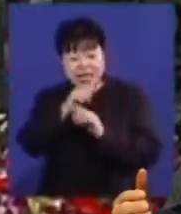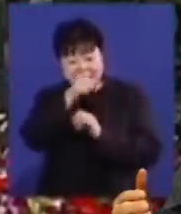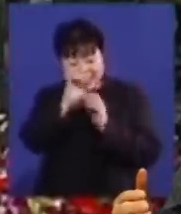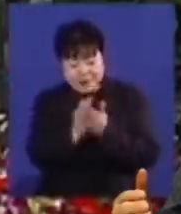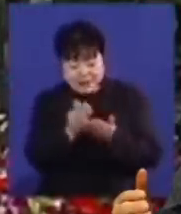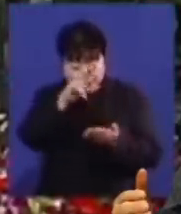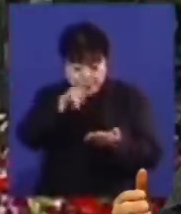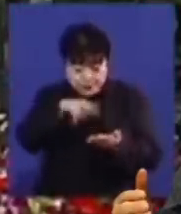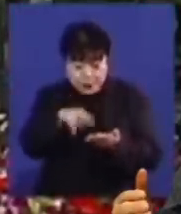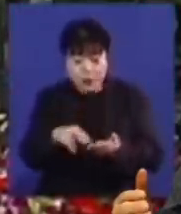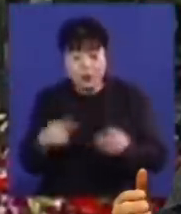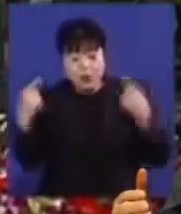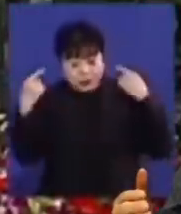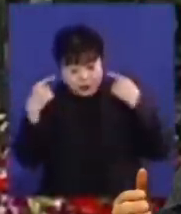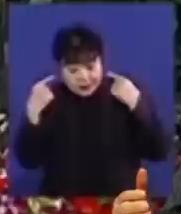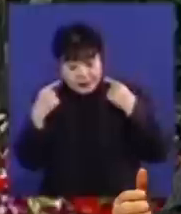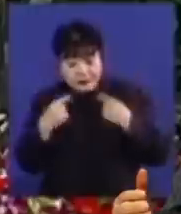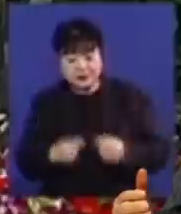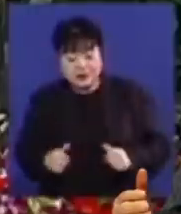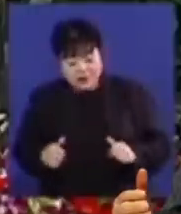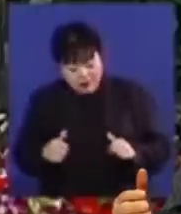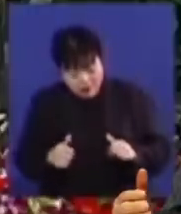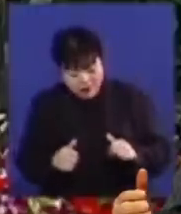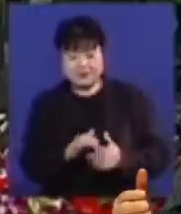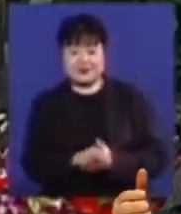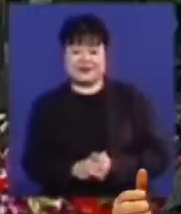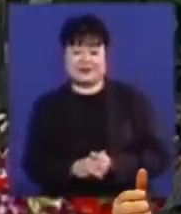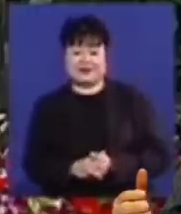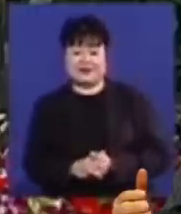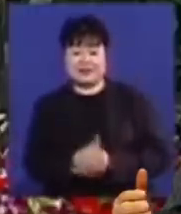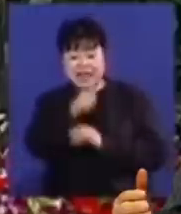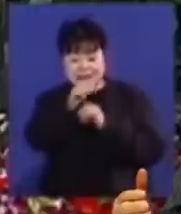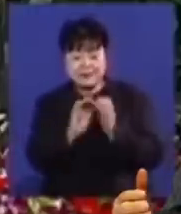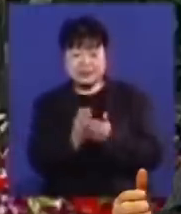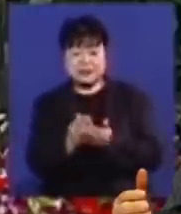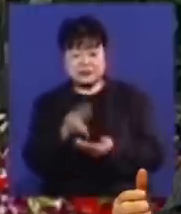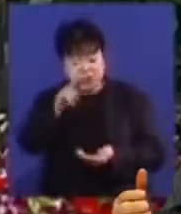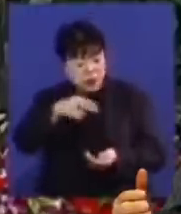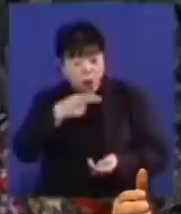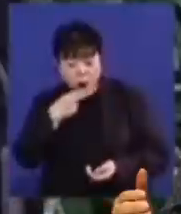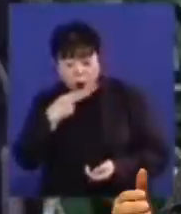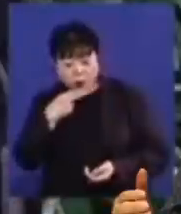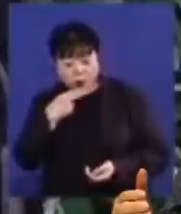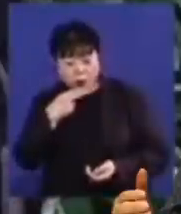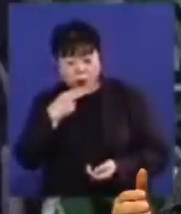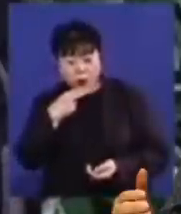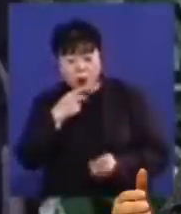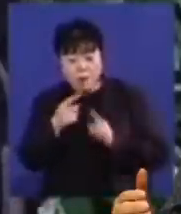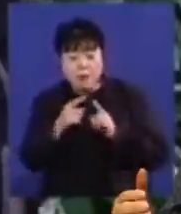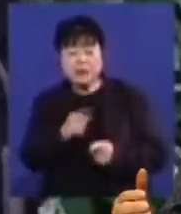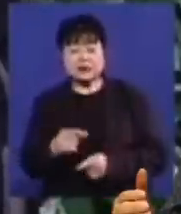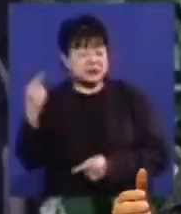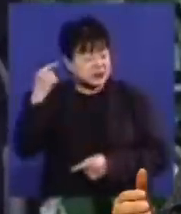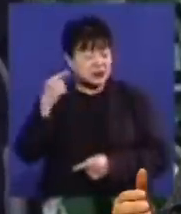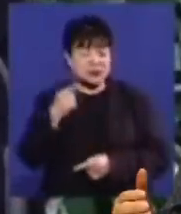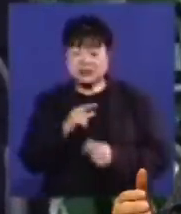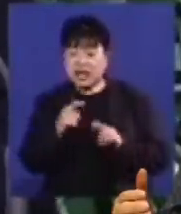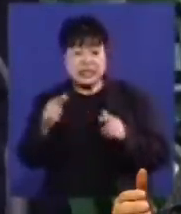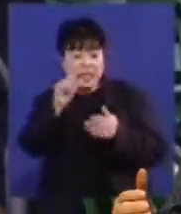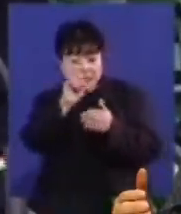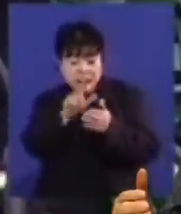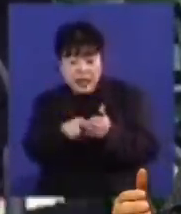읽고 듣는 일이 등한히 하지 말아야 되는 것입니다. 성경을 읽지 않고 성경 말씀을 듣지